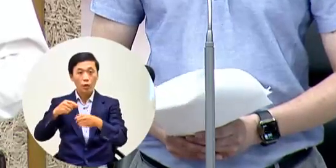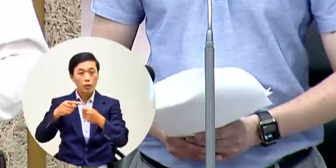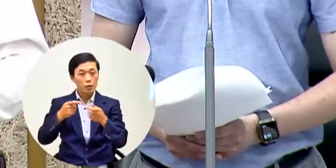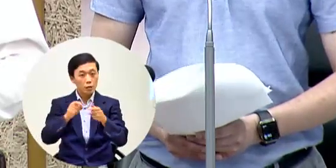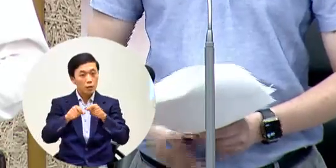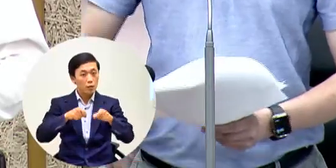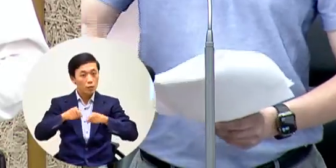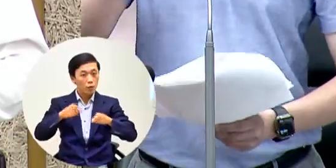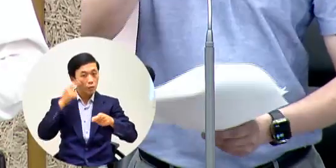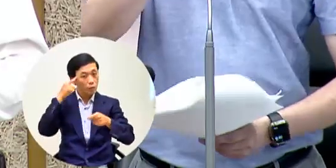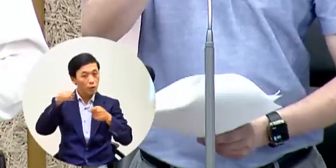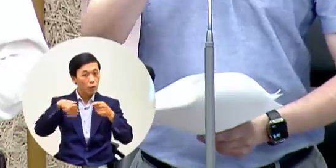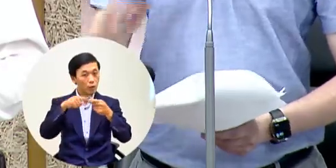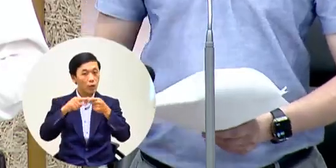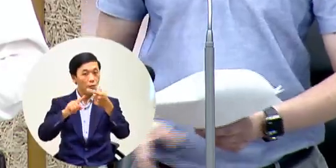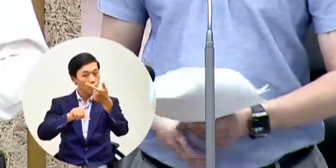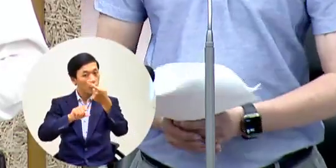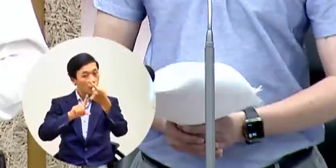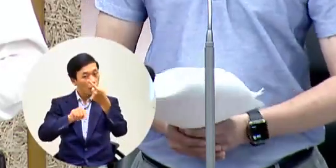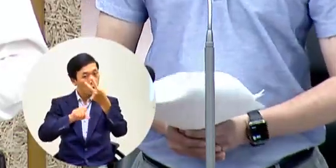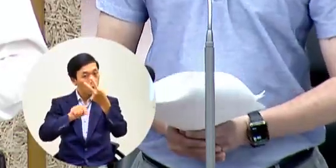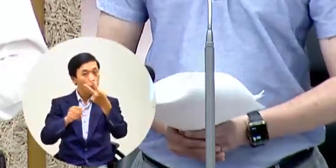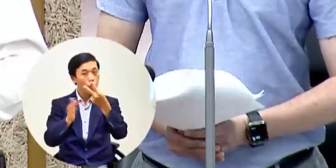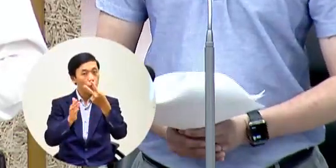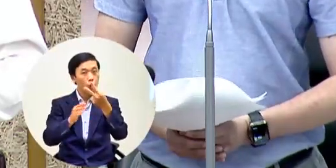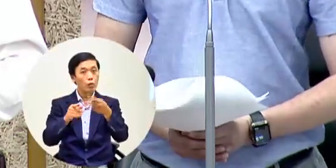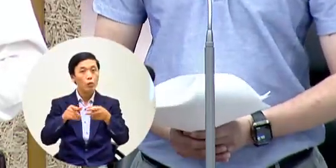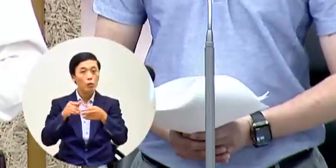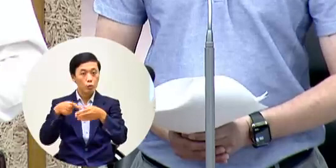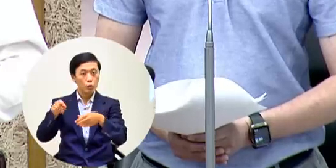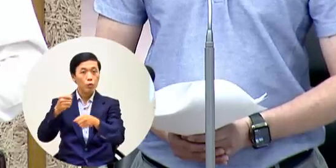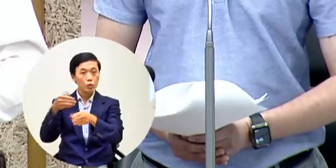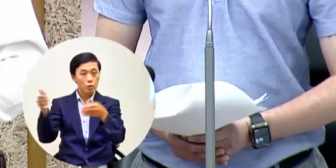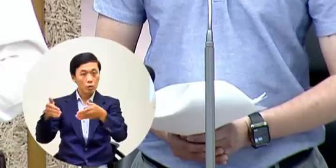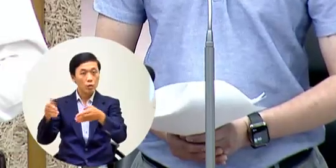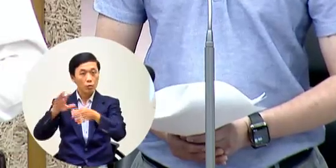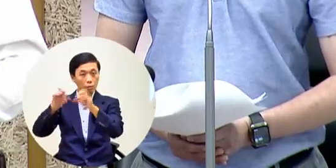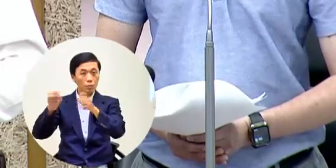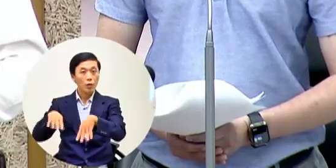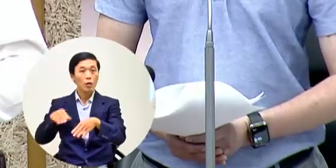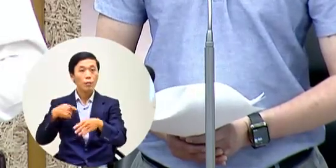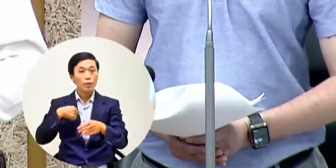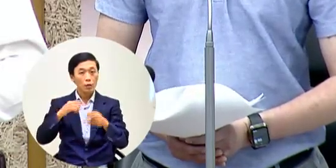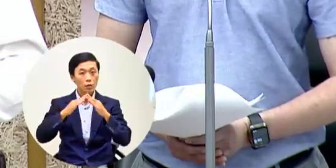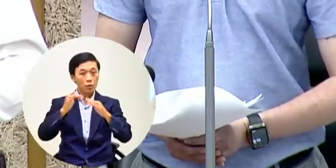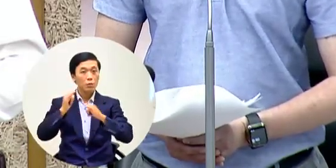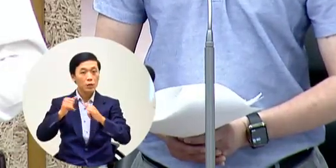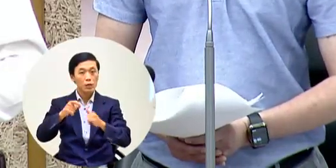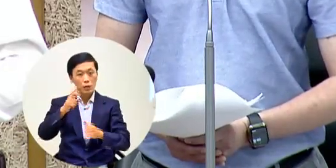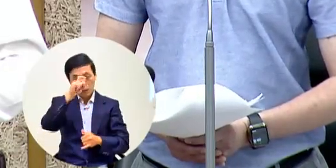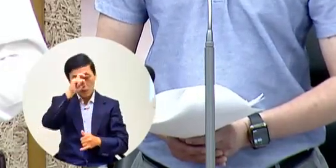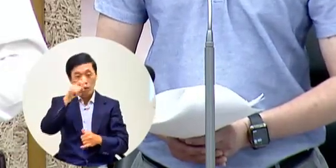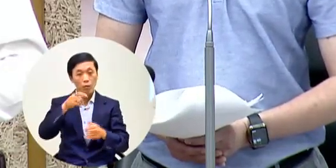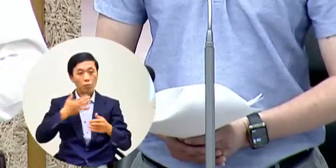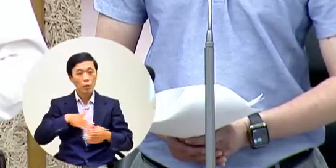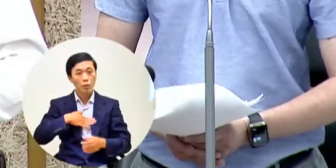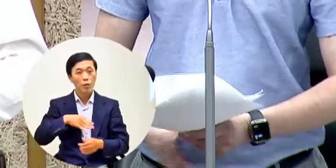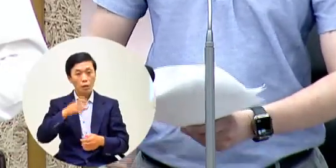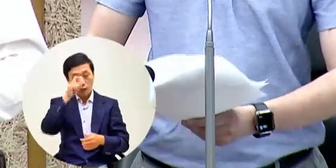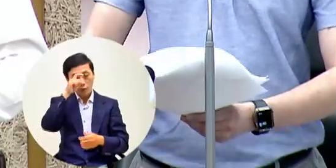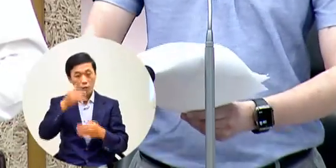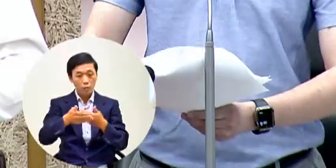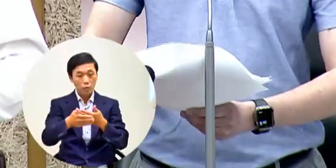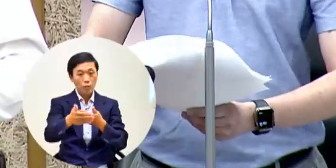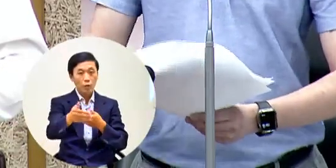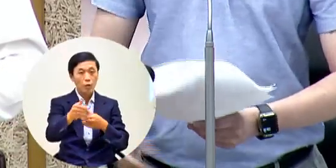除。 那我希望市民想要知道的是，讲这个时间的问题哦，其实赶快把这些进度赶快超前，我是觉